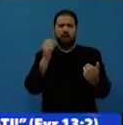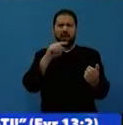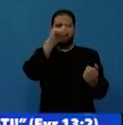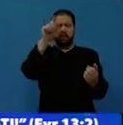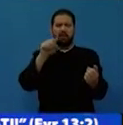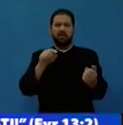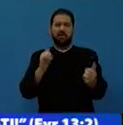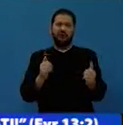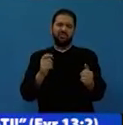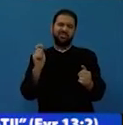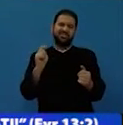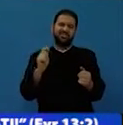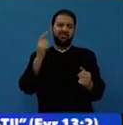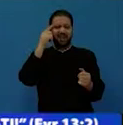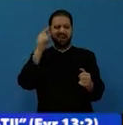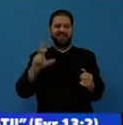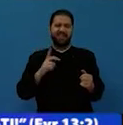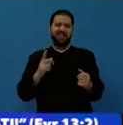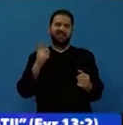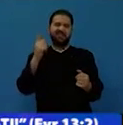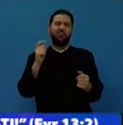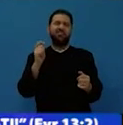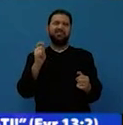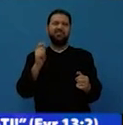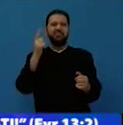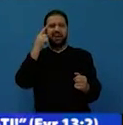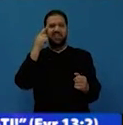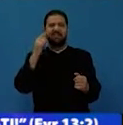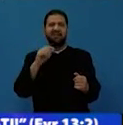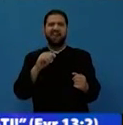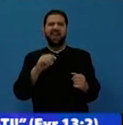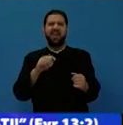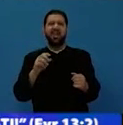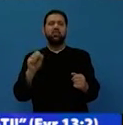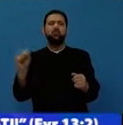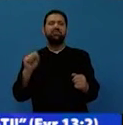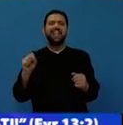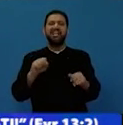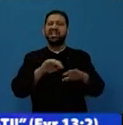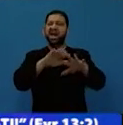Acest tip de gândire e un tip de gândire substanțialist. Când vezi